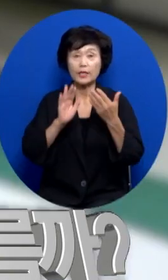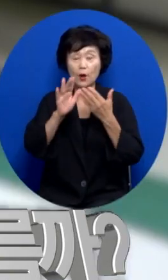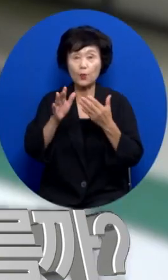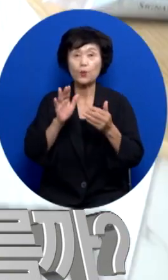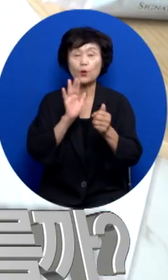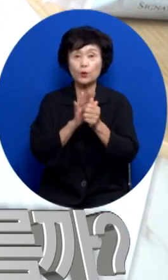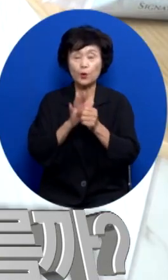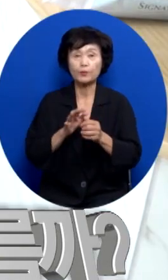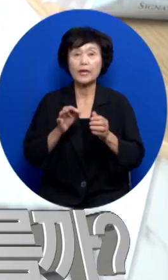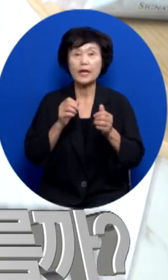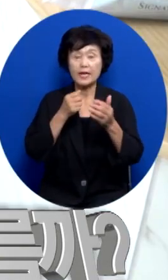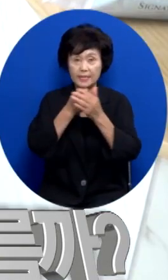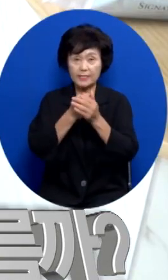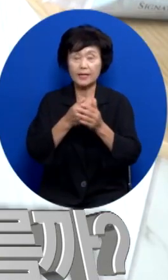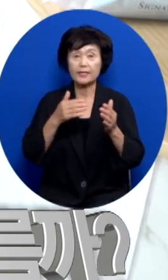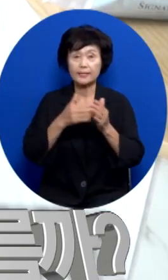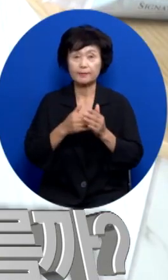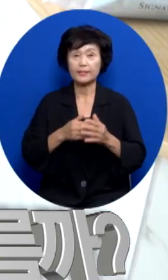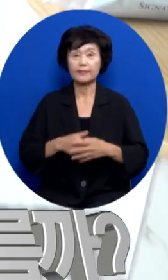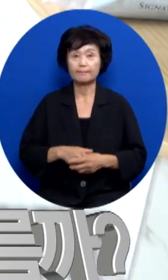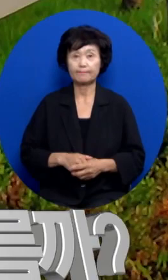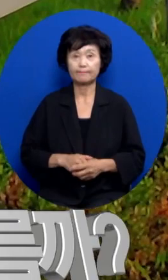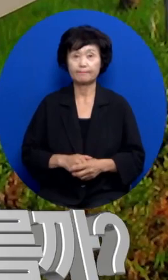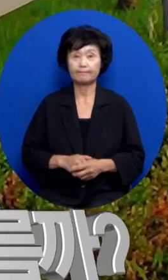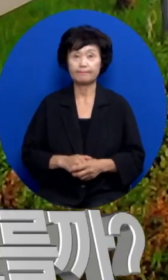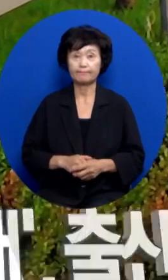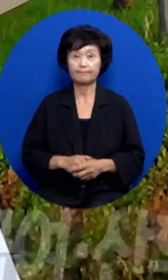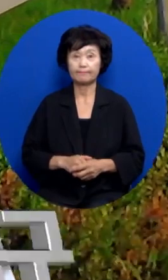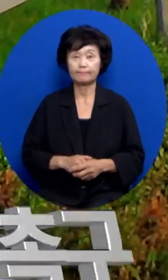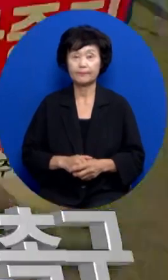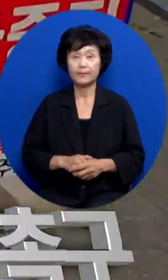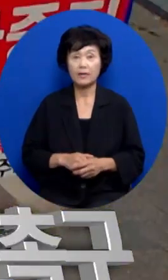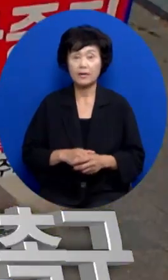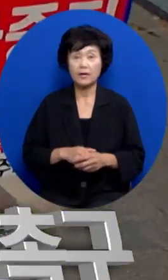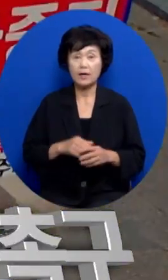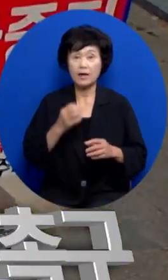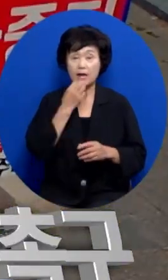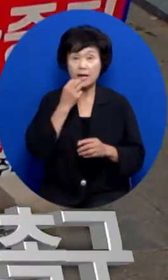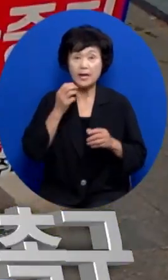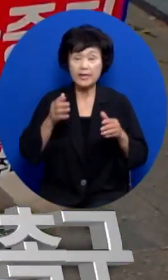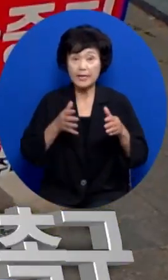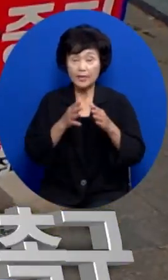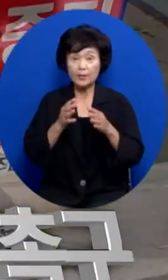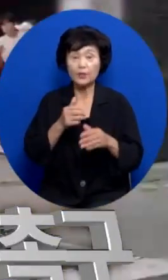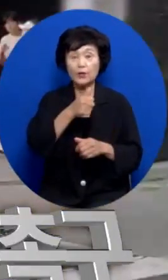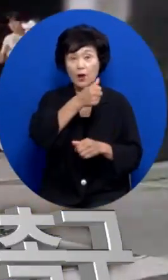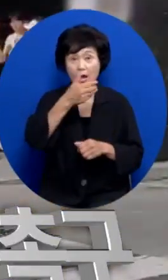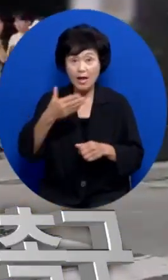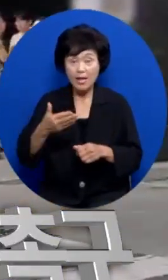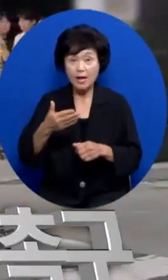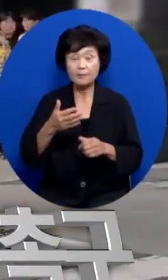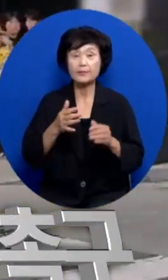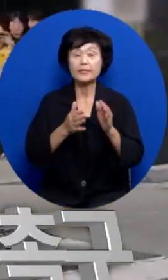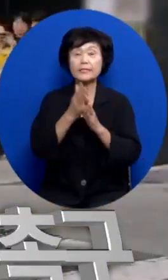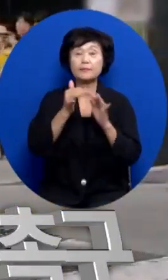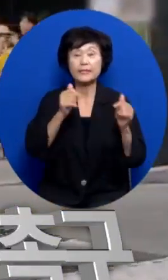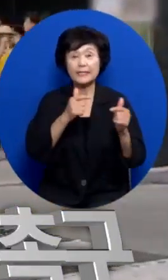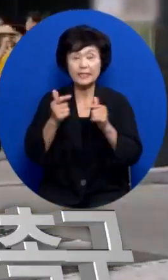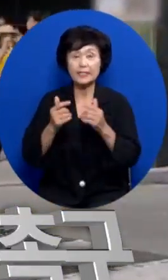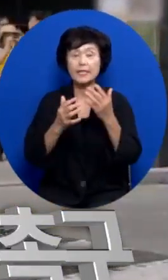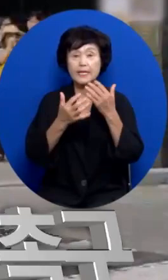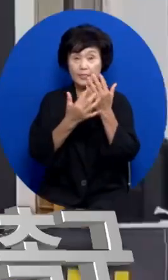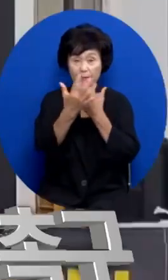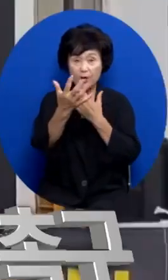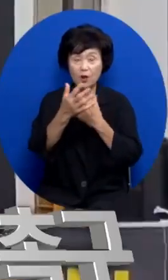했습니다. 다음 세대 연중기획에서 전해드립니다. 경기도 하남 시민들이 집회를 열고 한국교회 주요교단이